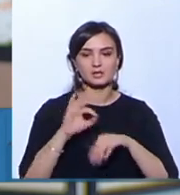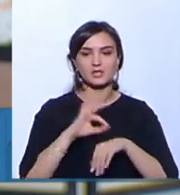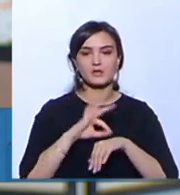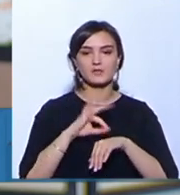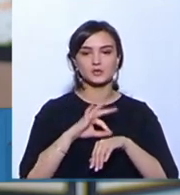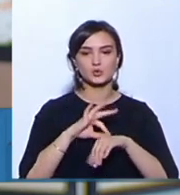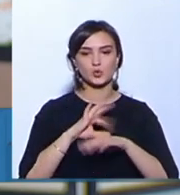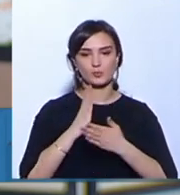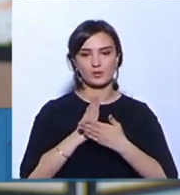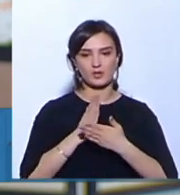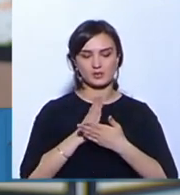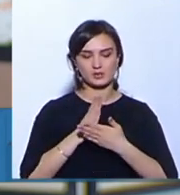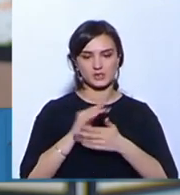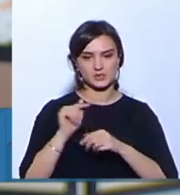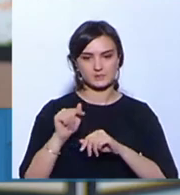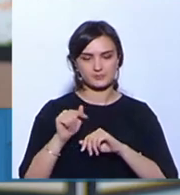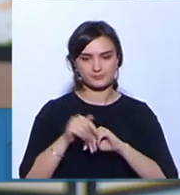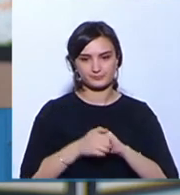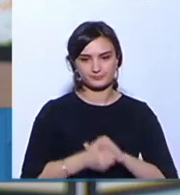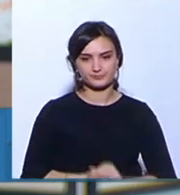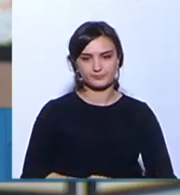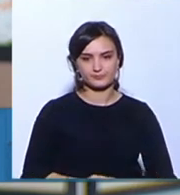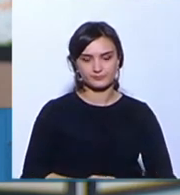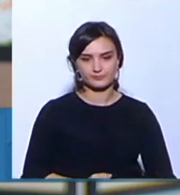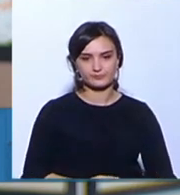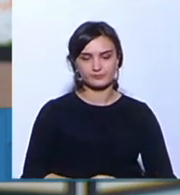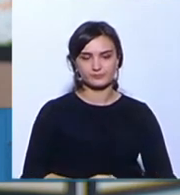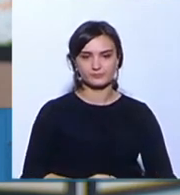ავადობა არის